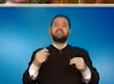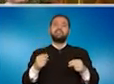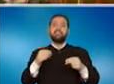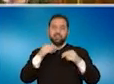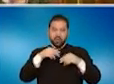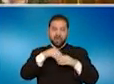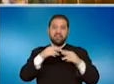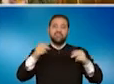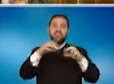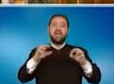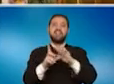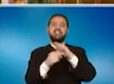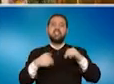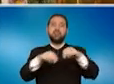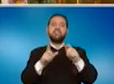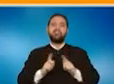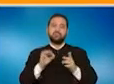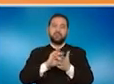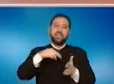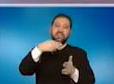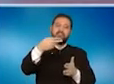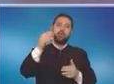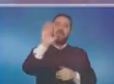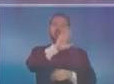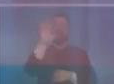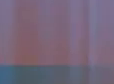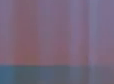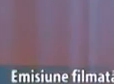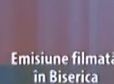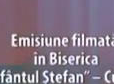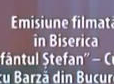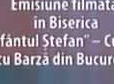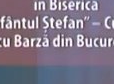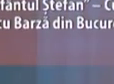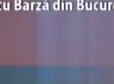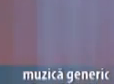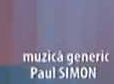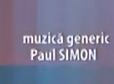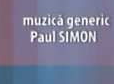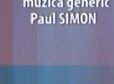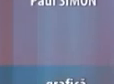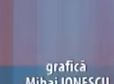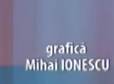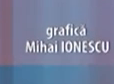așteptăm cu drag la următoarea ediție. La revedere!